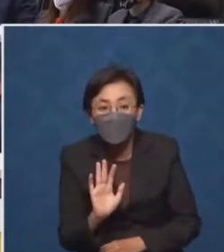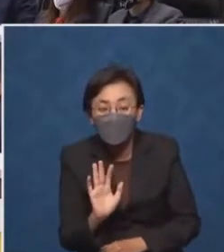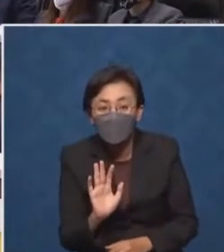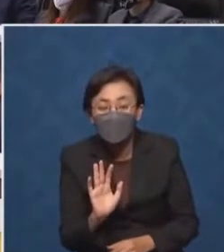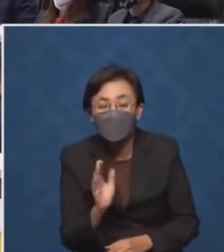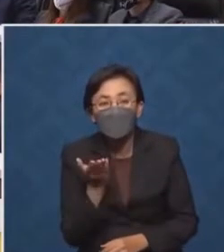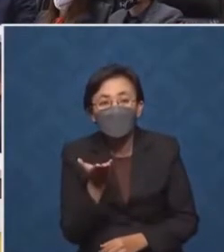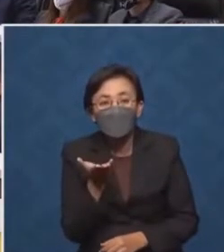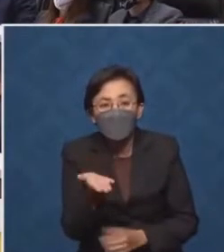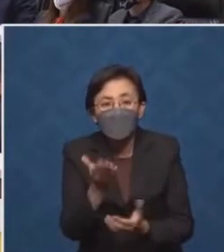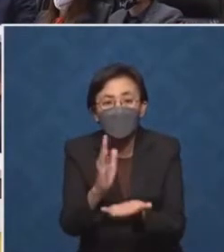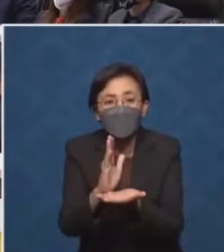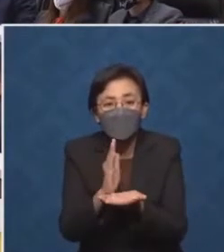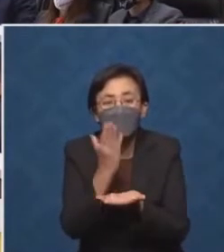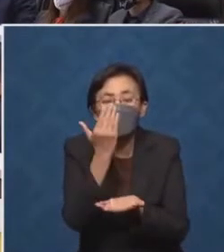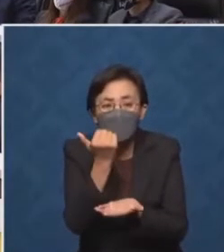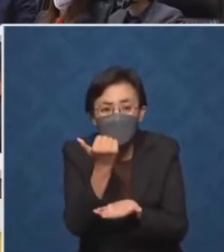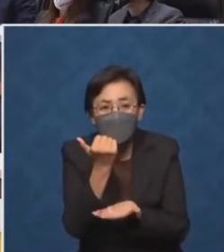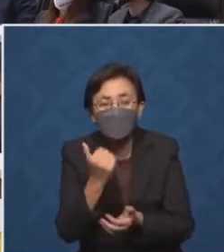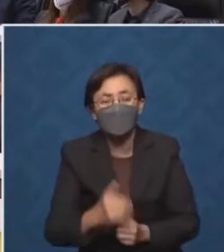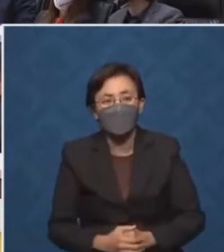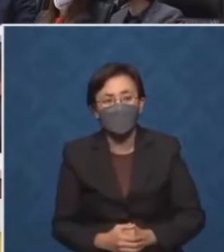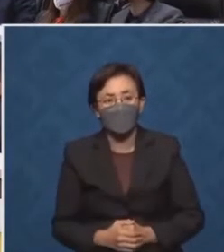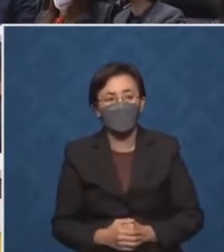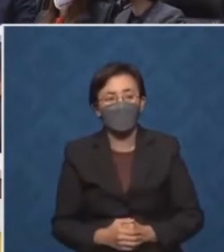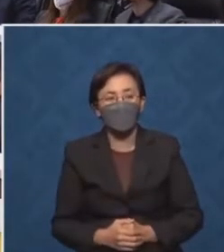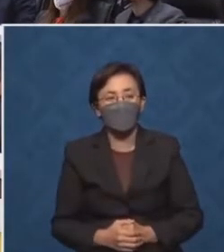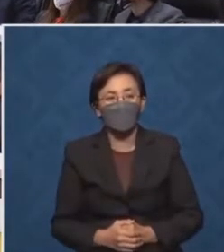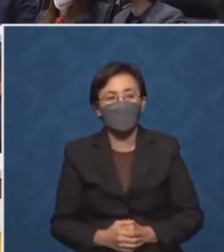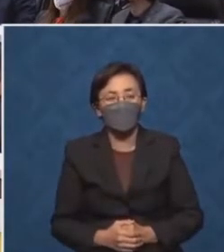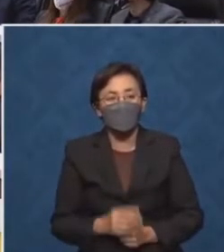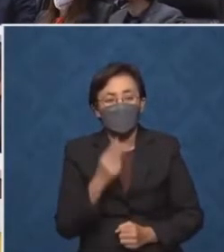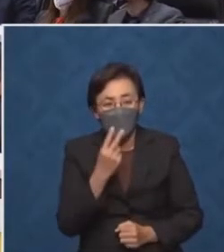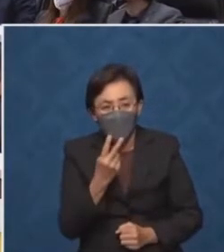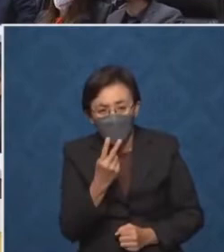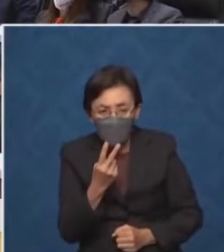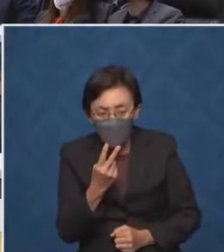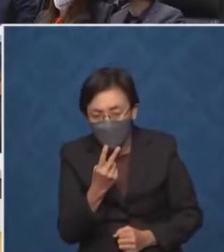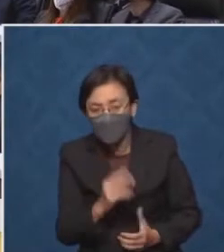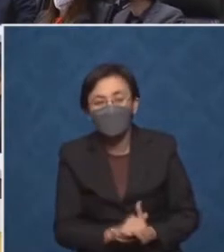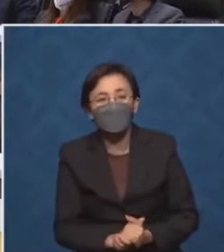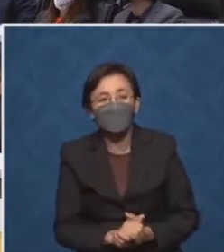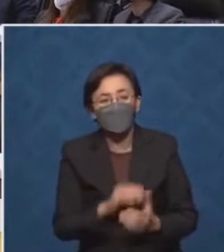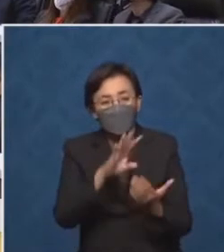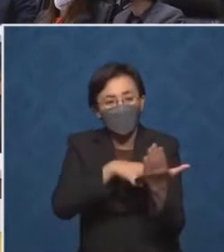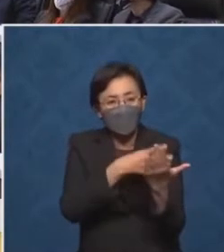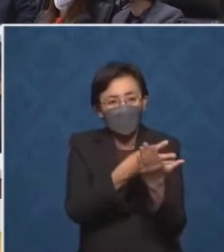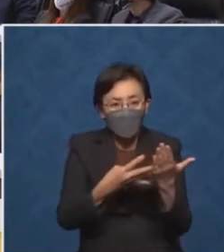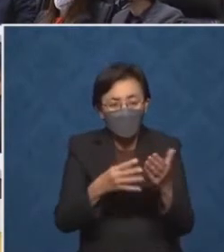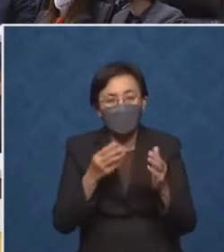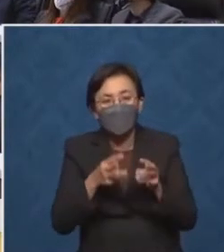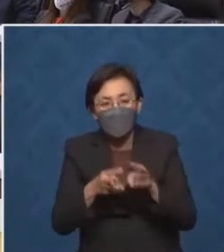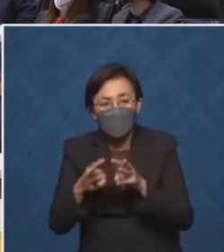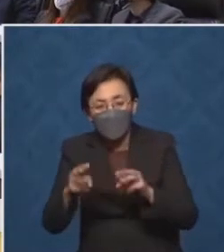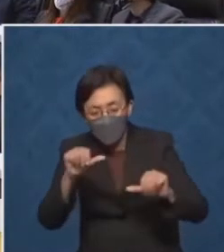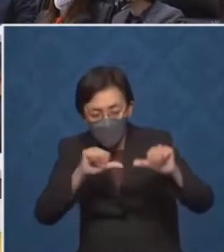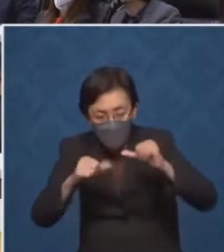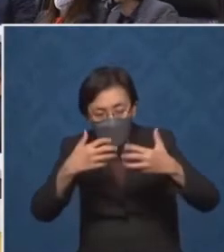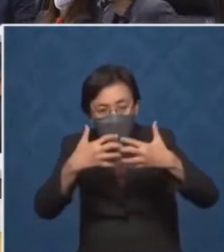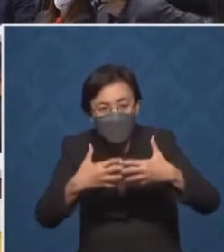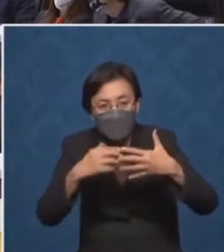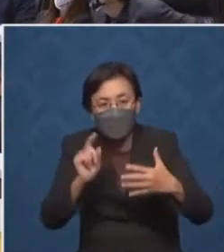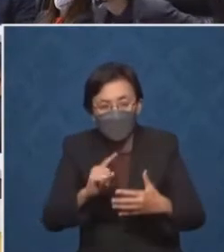เร็มาขอรบบริจากทำไมงนขอดู Production Landscape หรอว่ากระบวนการในการผลิของปเทศกหนไดไหม